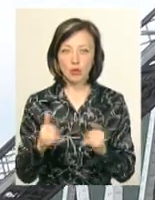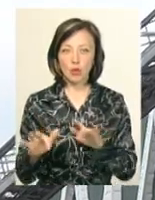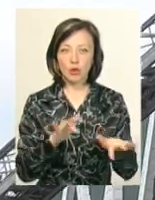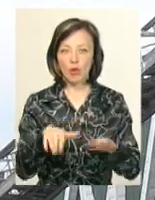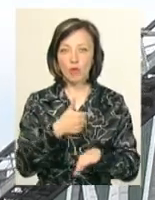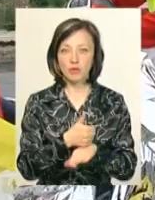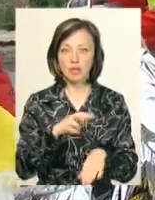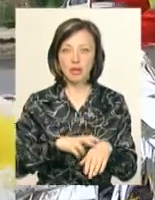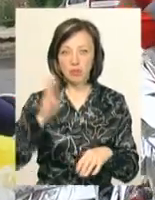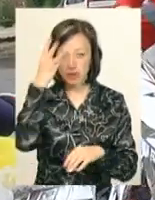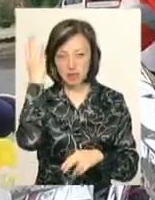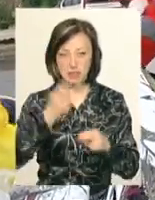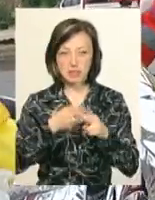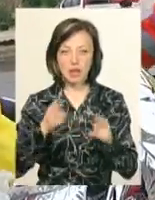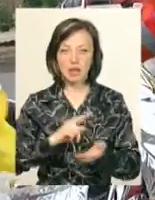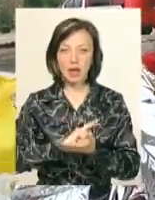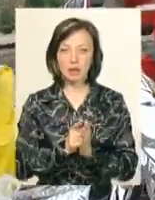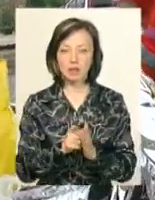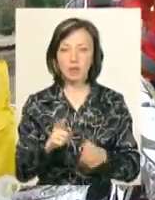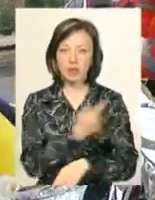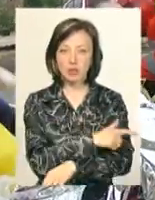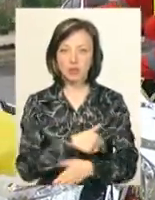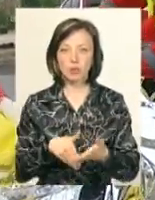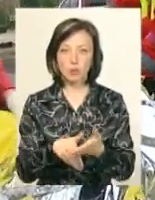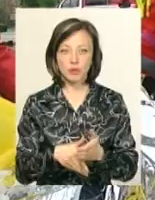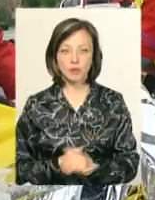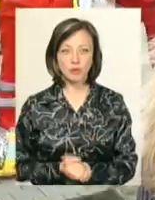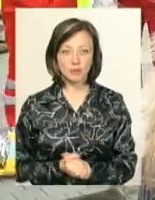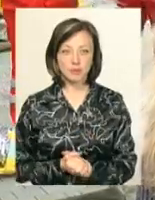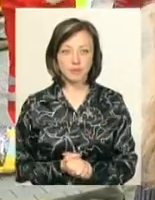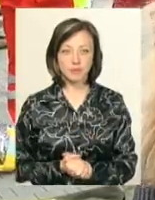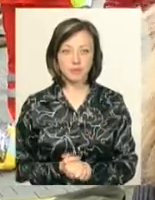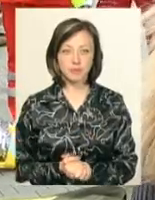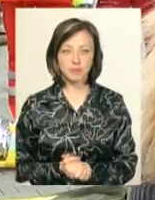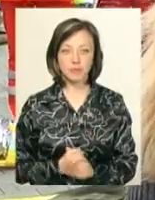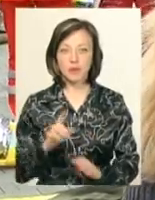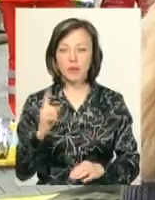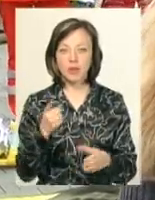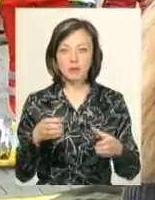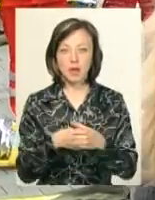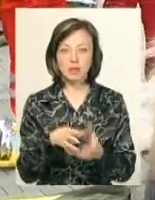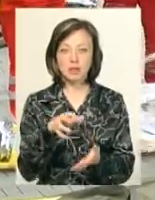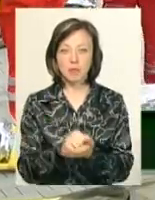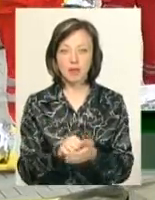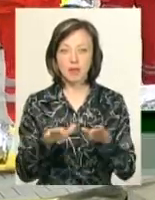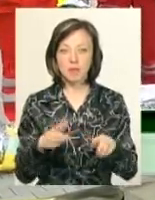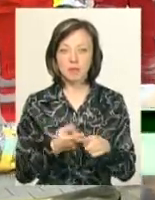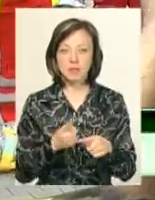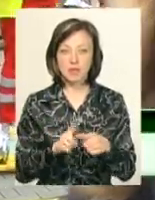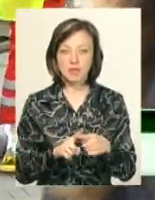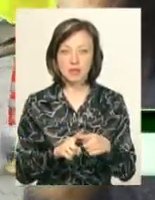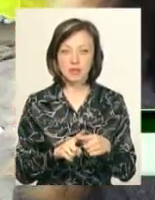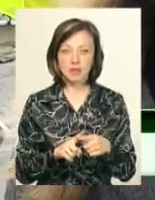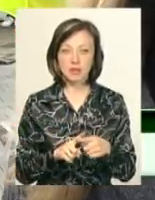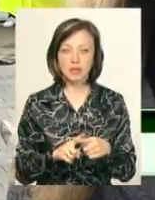координує головний лікар Хмельницької станції екстреної медичної допомоги Лариса Чубенко. Перша бригада, яка займається на місці даної пригоди, це є